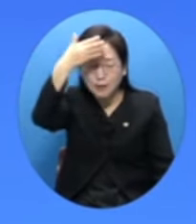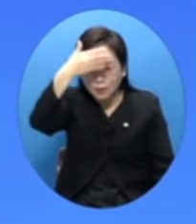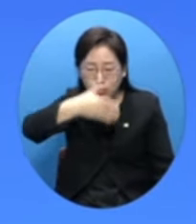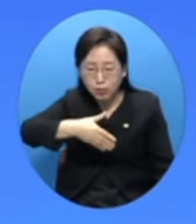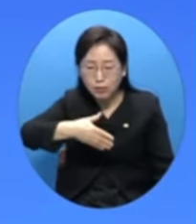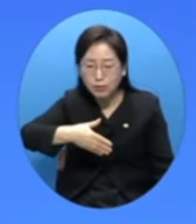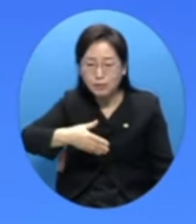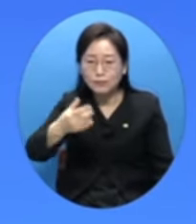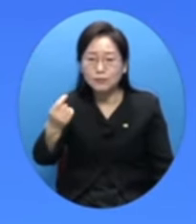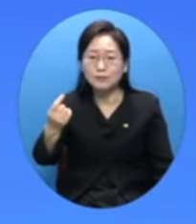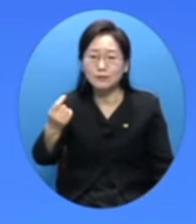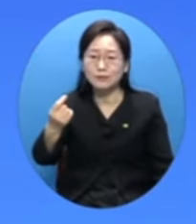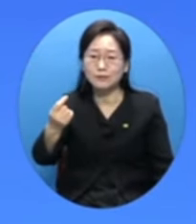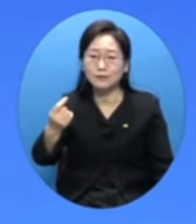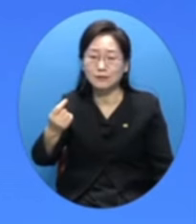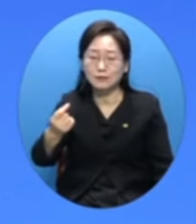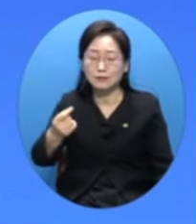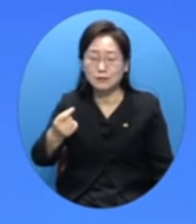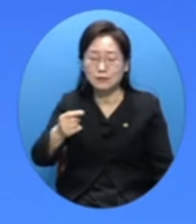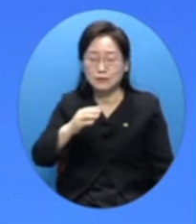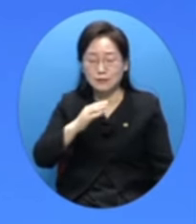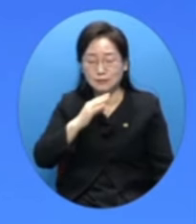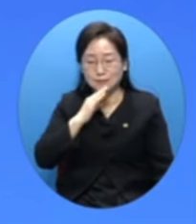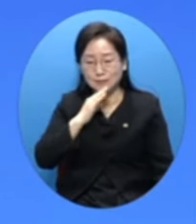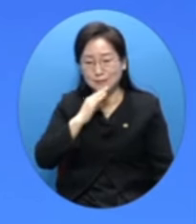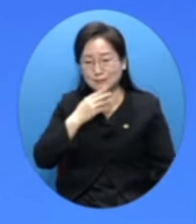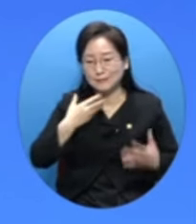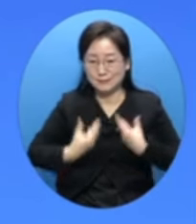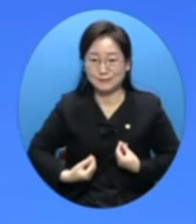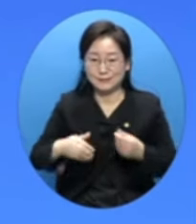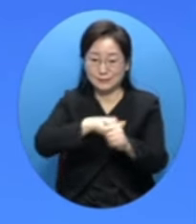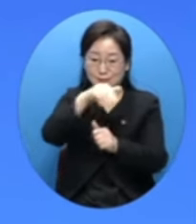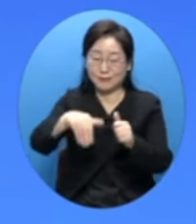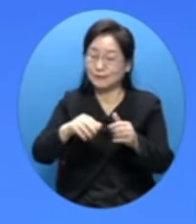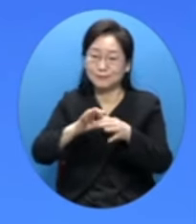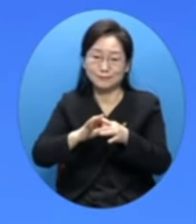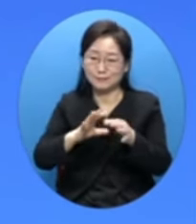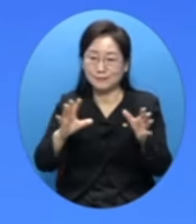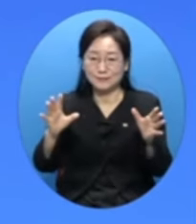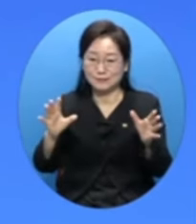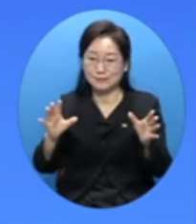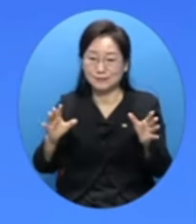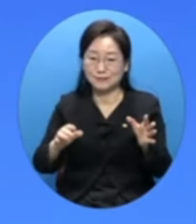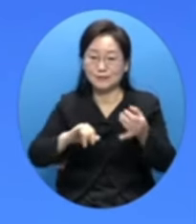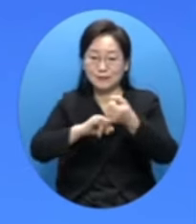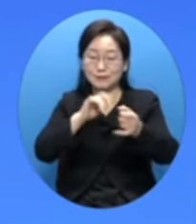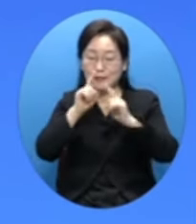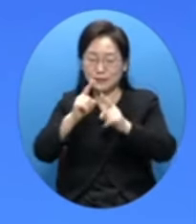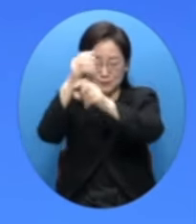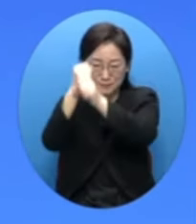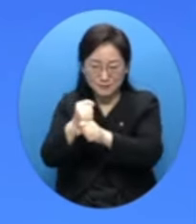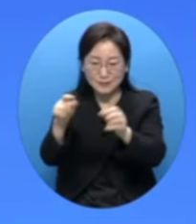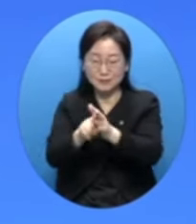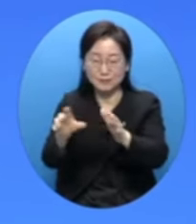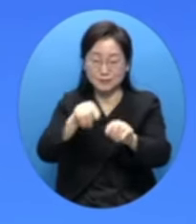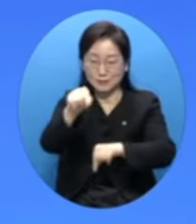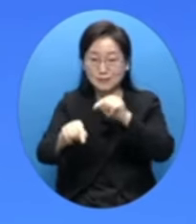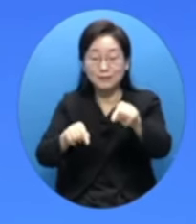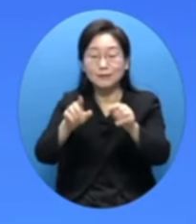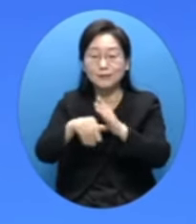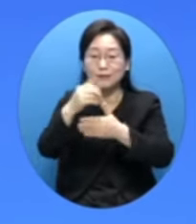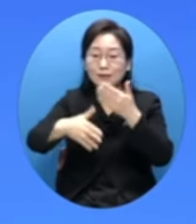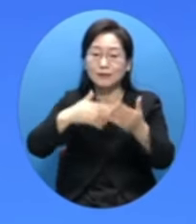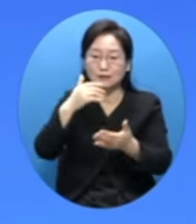어둠으로 보이지 않는 그러한 절망적인 상황에 처했다고 할지라도 약속의 말씀만 붙잡고 믿음으로 나갈 때 하나님께서